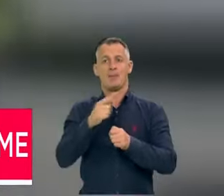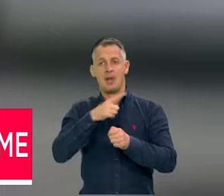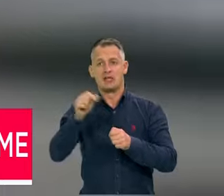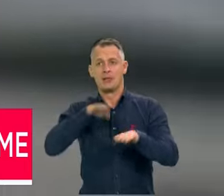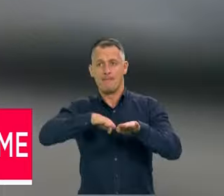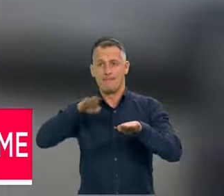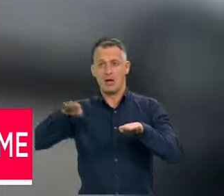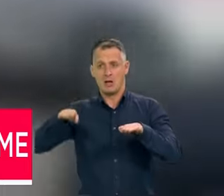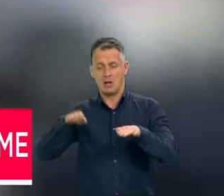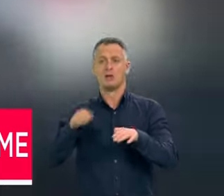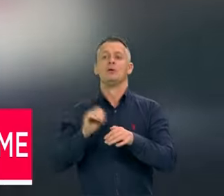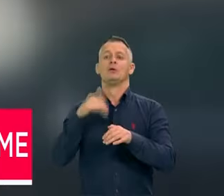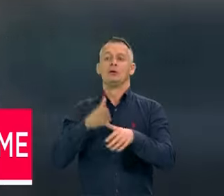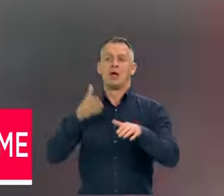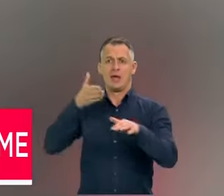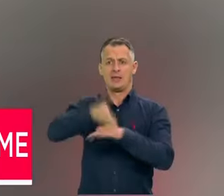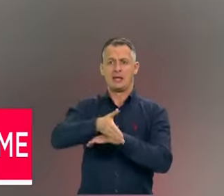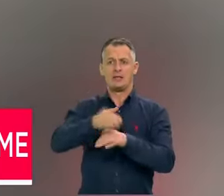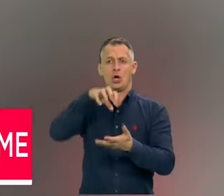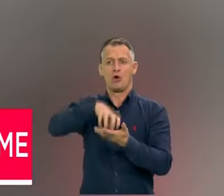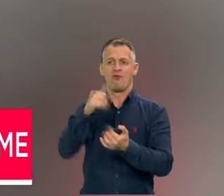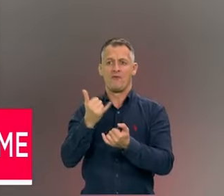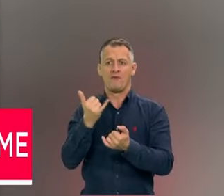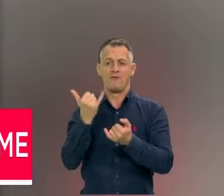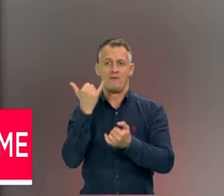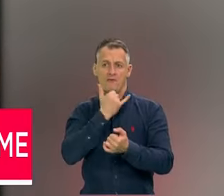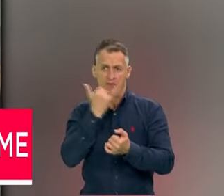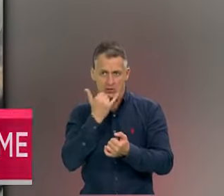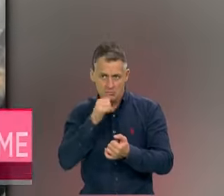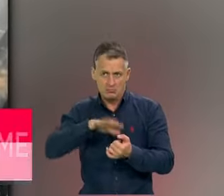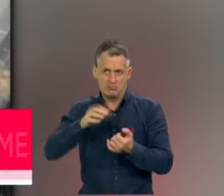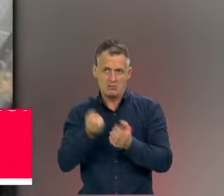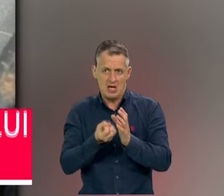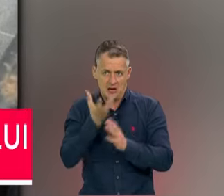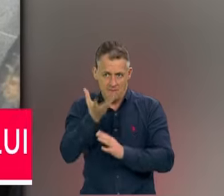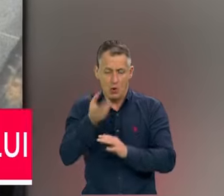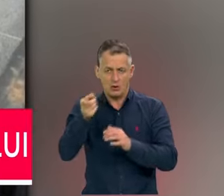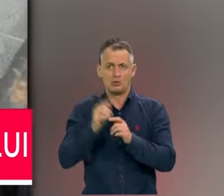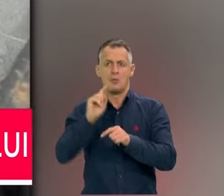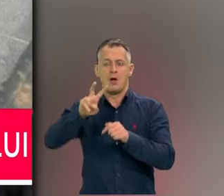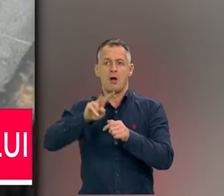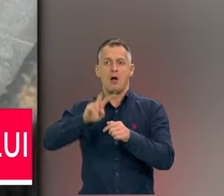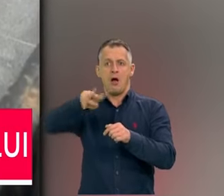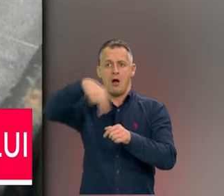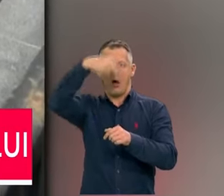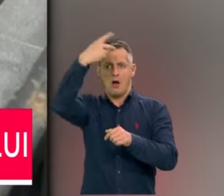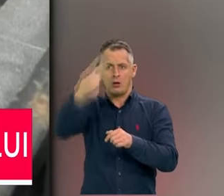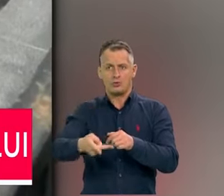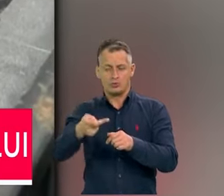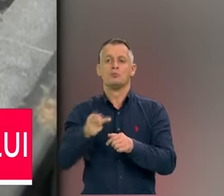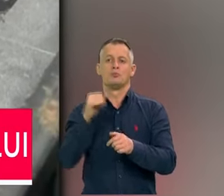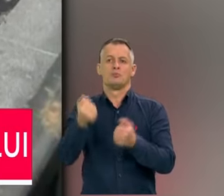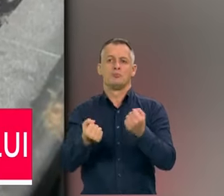comer social apoi a intrat pe spațiul verde a lovit gardul de protecție al pasajului după care mașina a căzut pe plafon Polițiștii vor afla